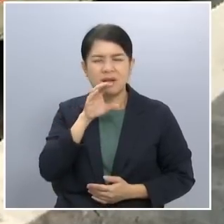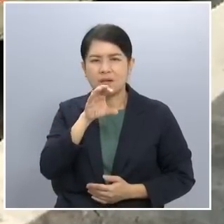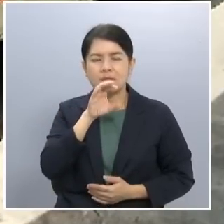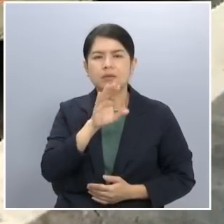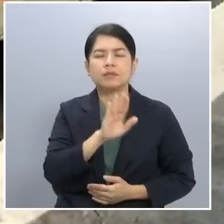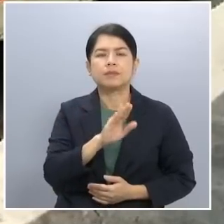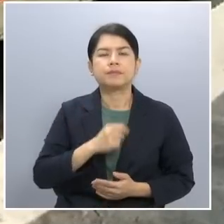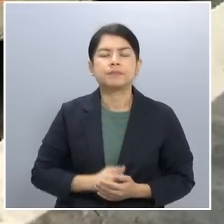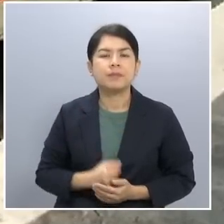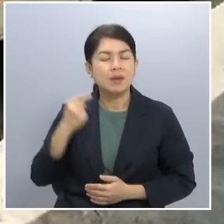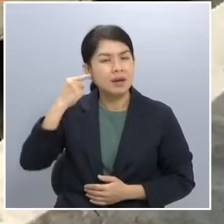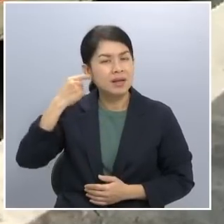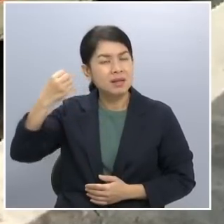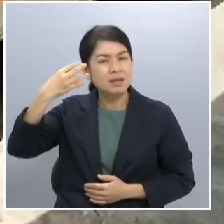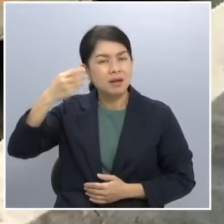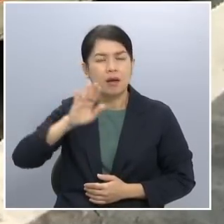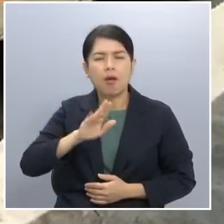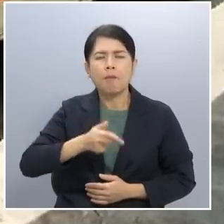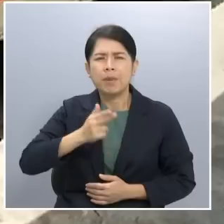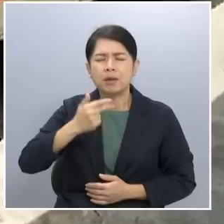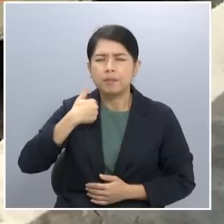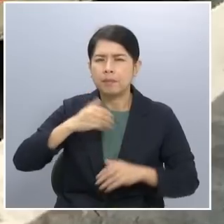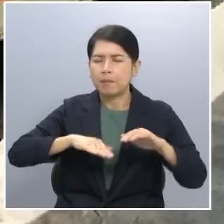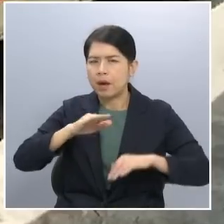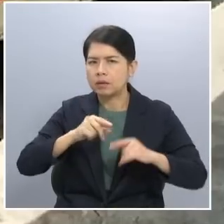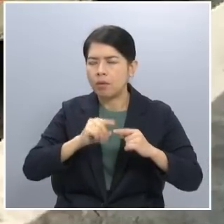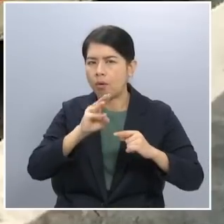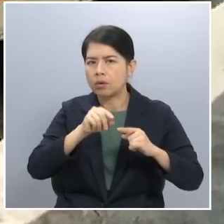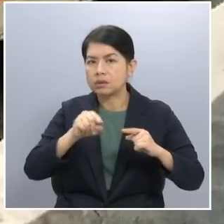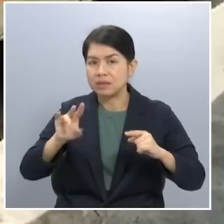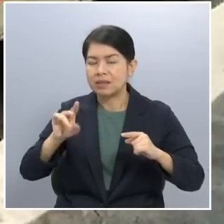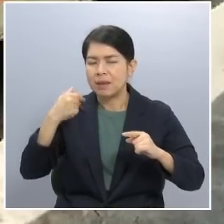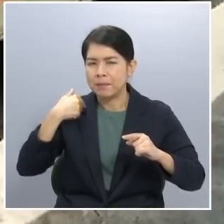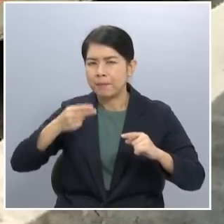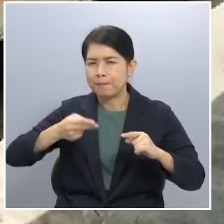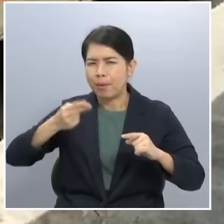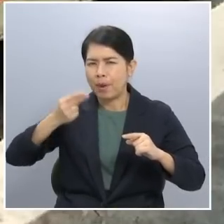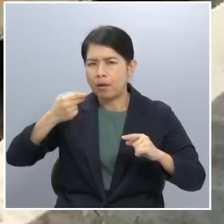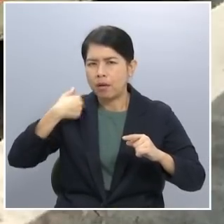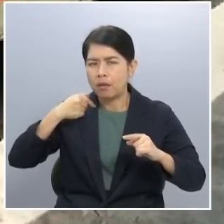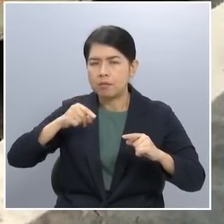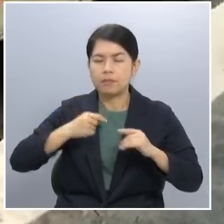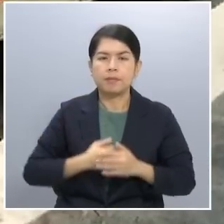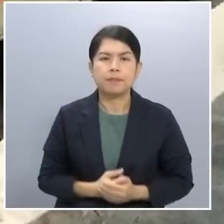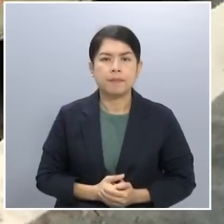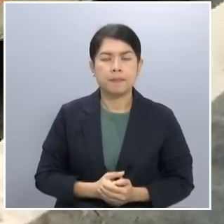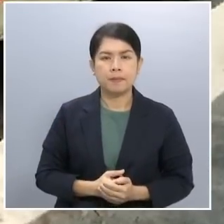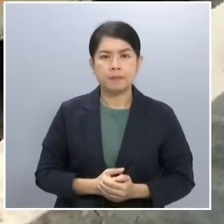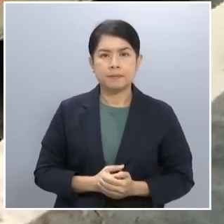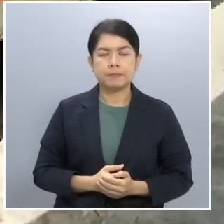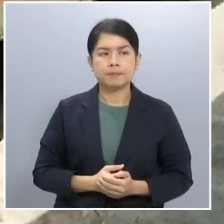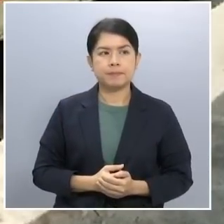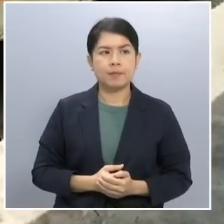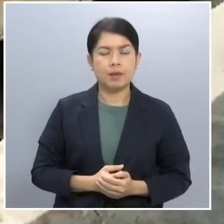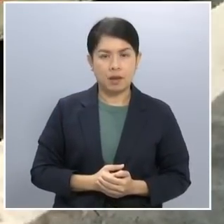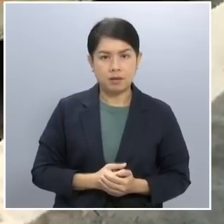เสียงปืนเนี่ยประมาณสัก 6-7 นัดนะ ค่ะ เนี่ยนะฮะคุณผู้ชมครับแล้วหลังจากนั้นผู้ชมครับมันจะมีกล้องมุ